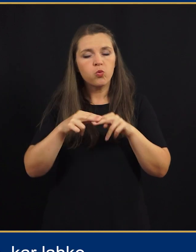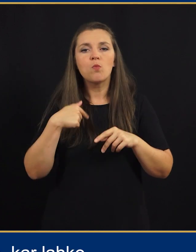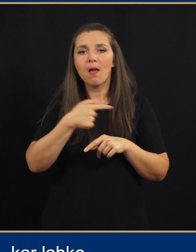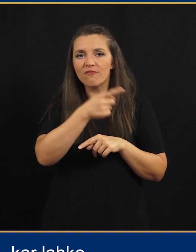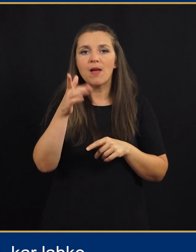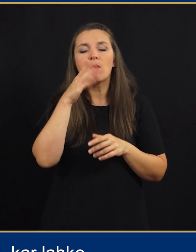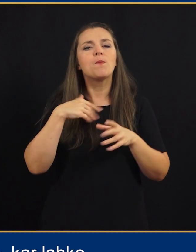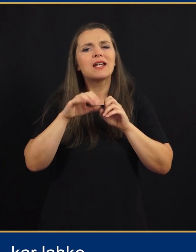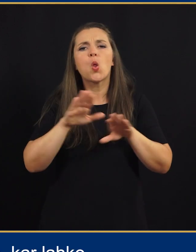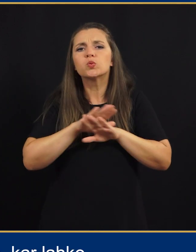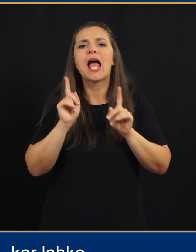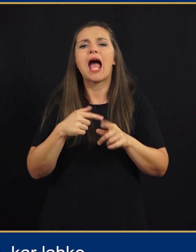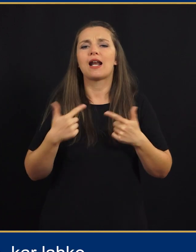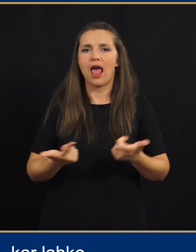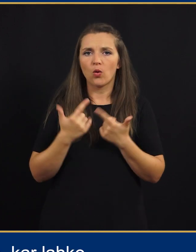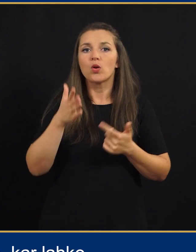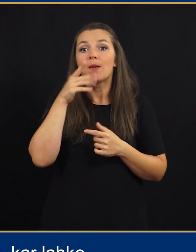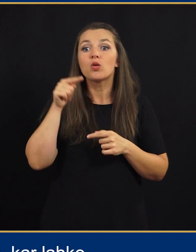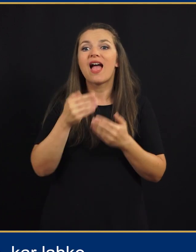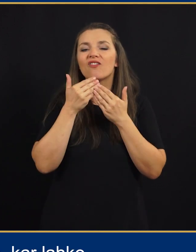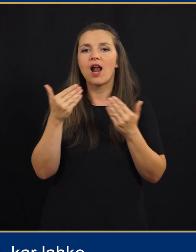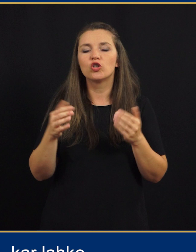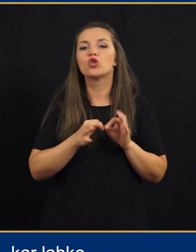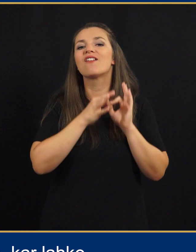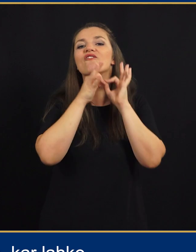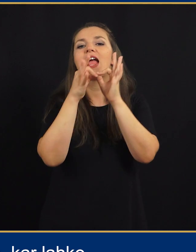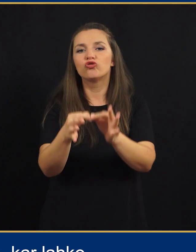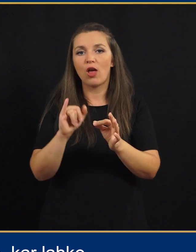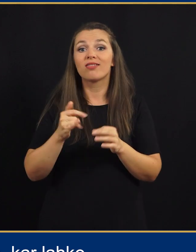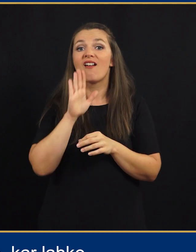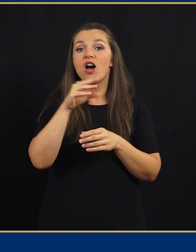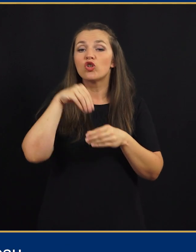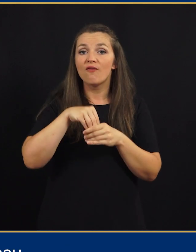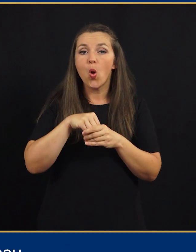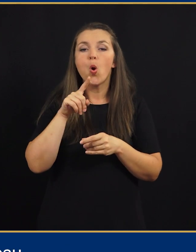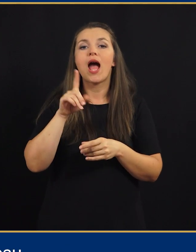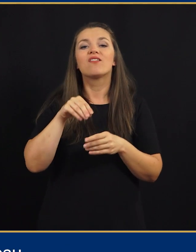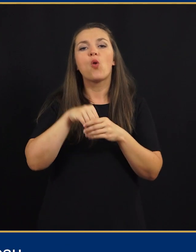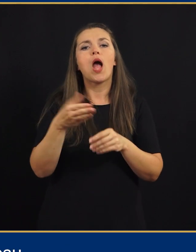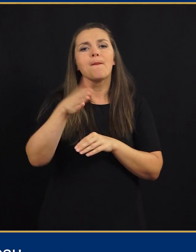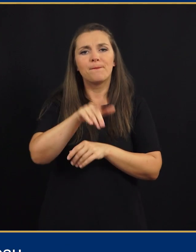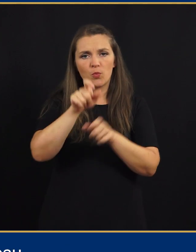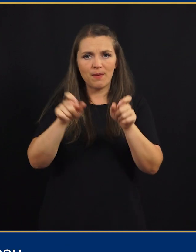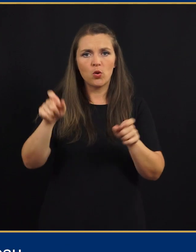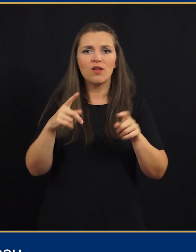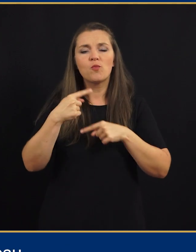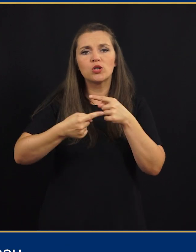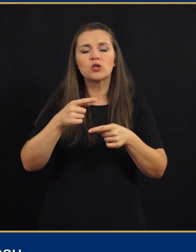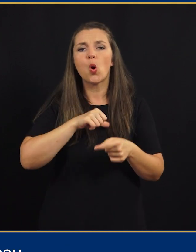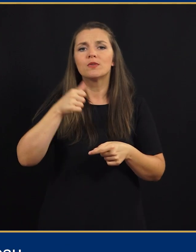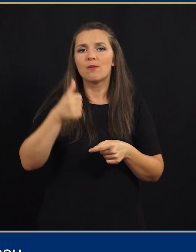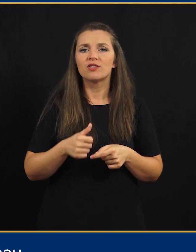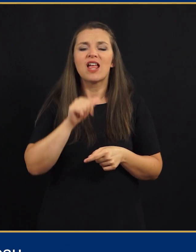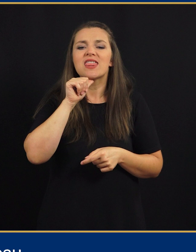vam, da bom storila vse, kar lahko, da bo ta hvaležnost večna in da vaša vloga in vloga preminulih v procesu